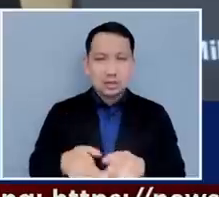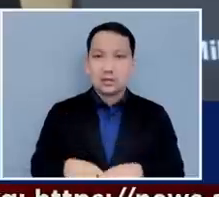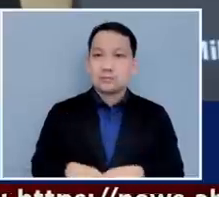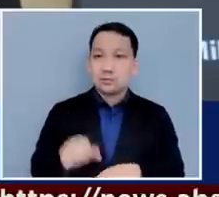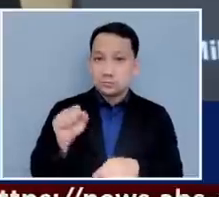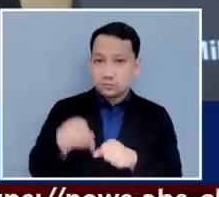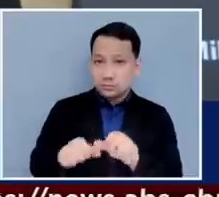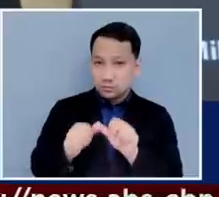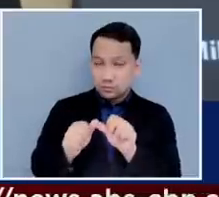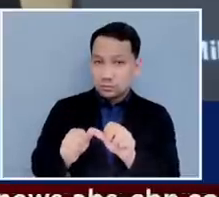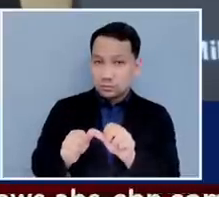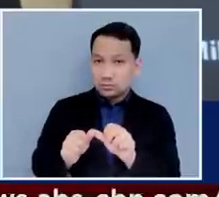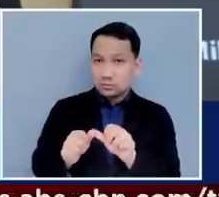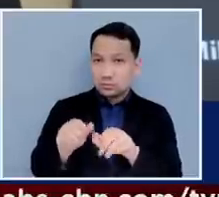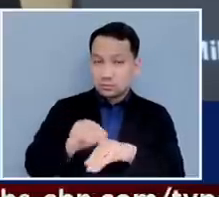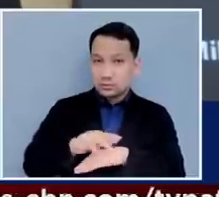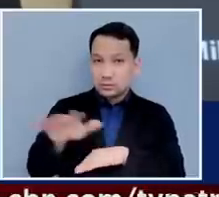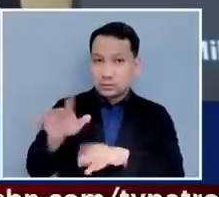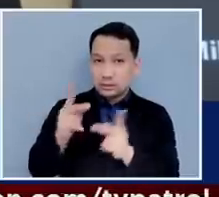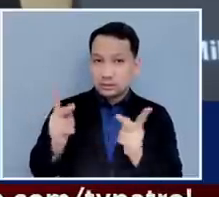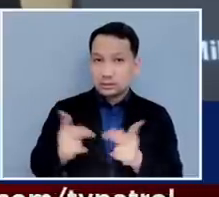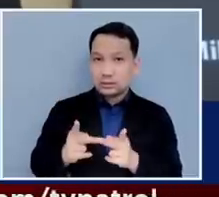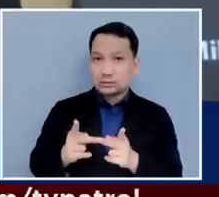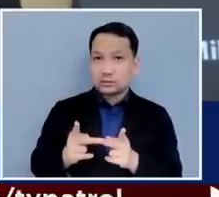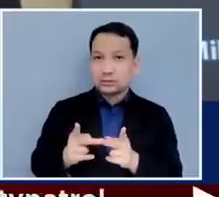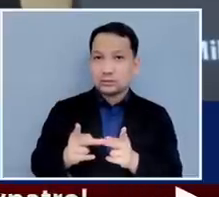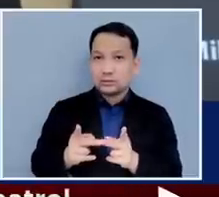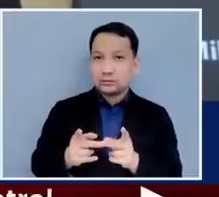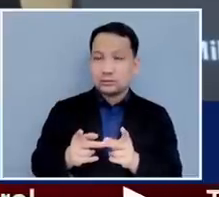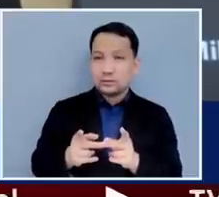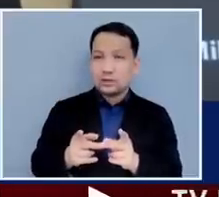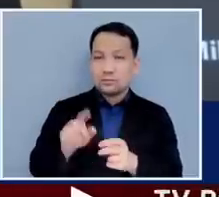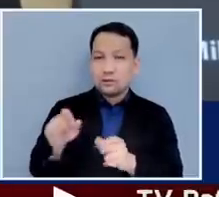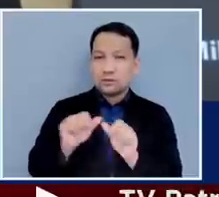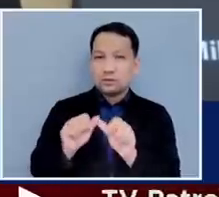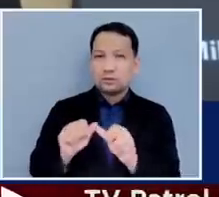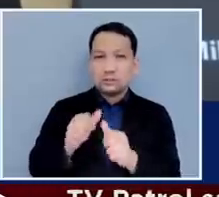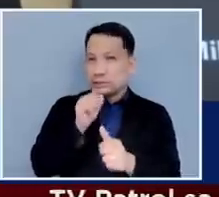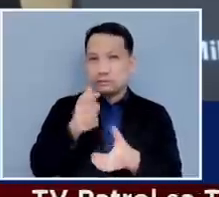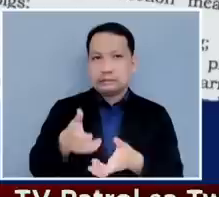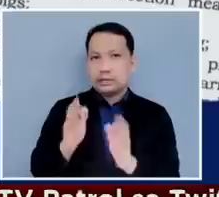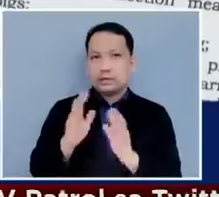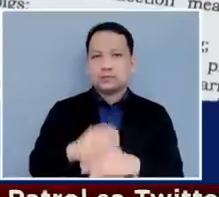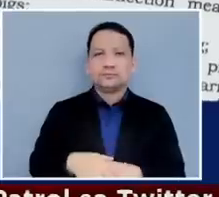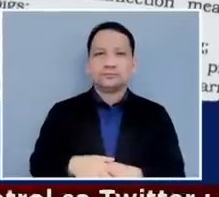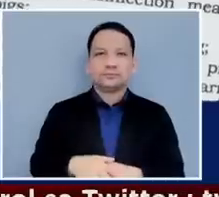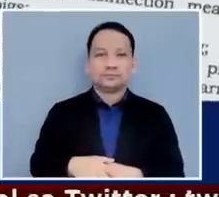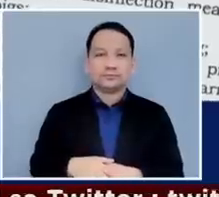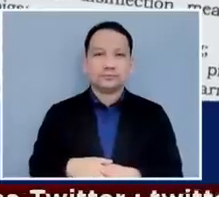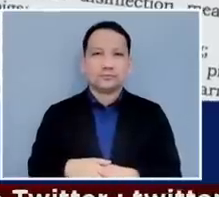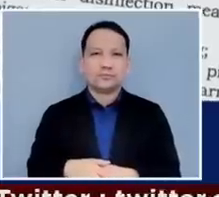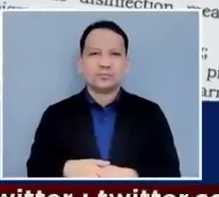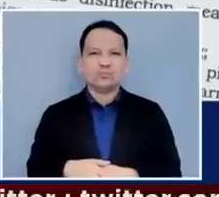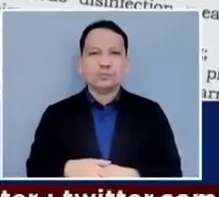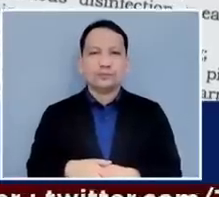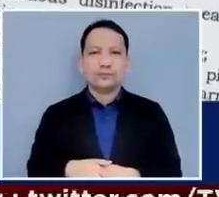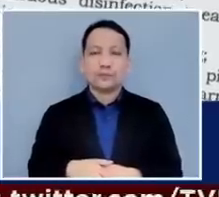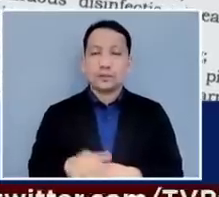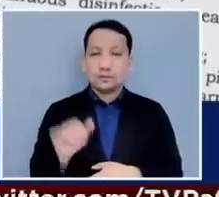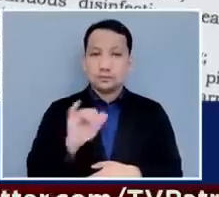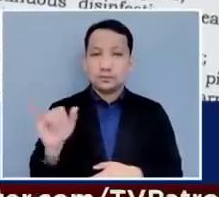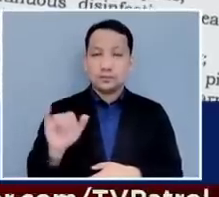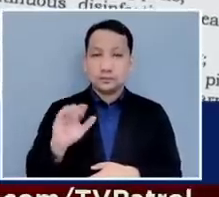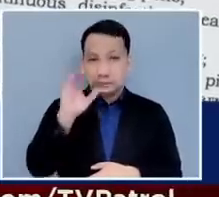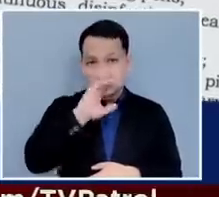the infected and the buffer zone, is still not allowed, actually. Pero sa Cebu